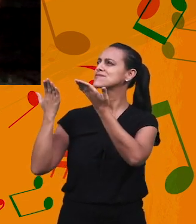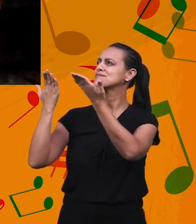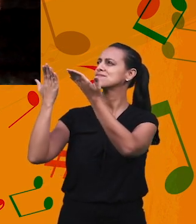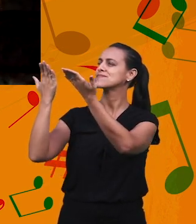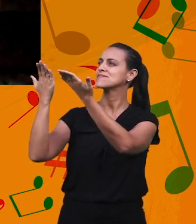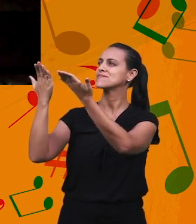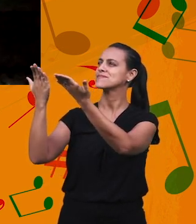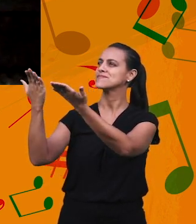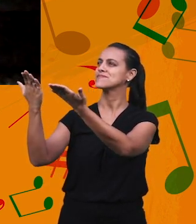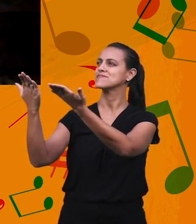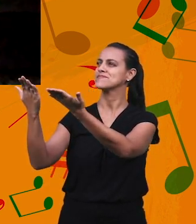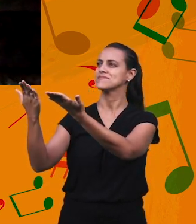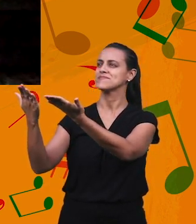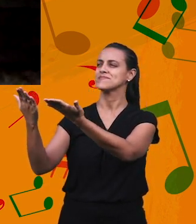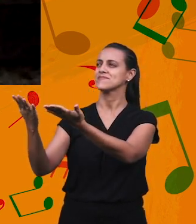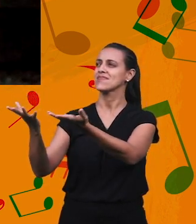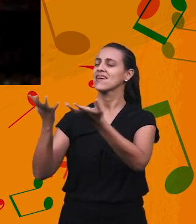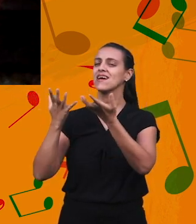sacrifício.